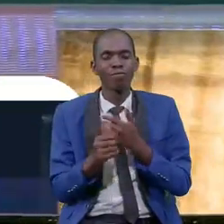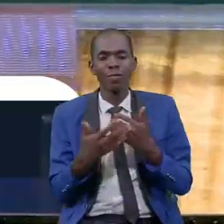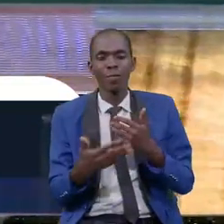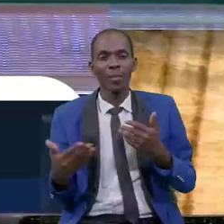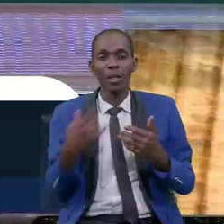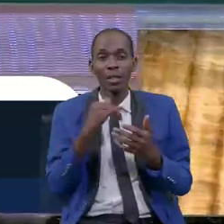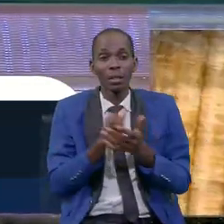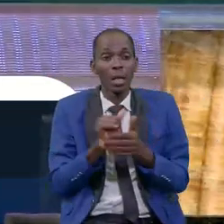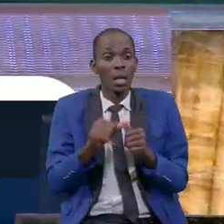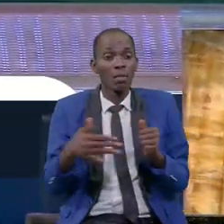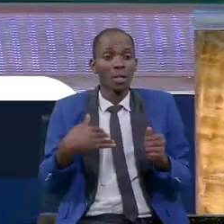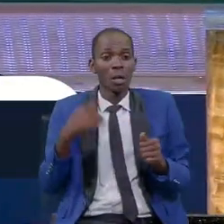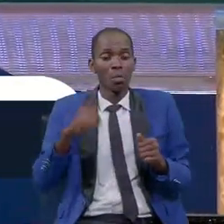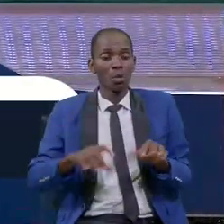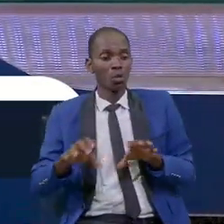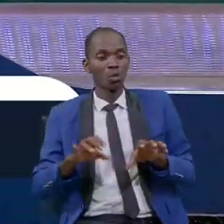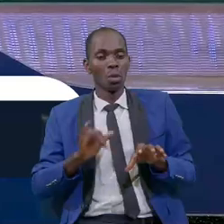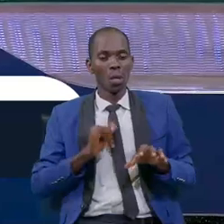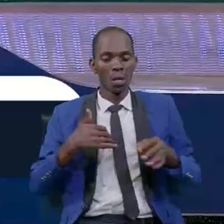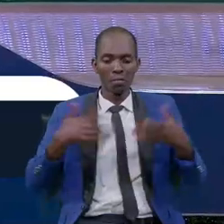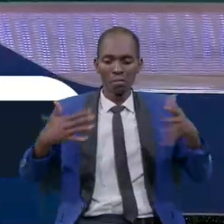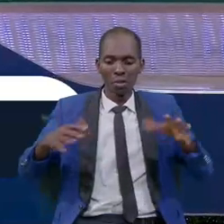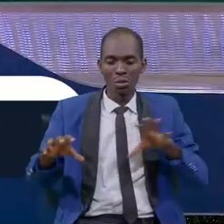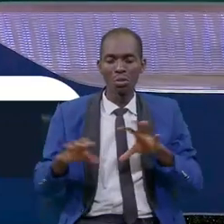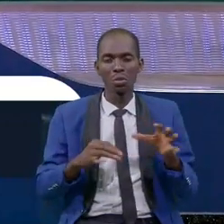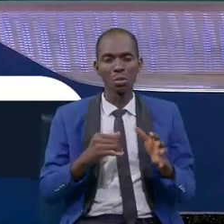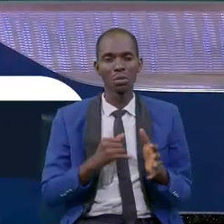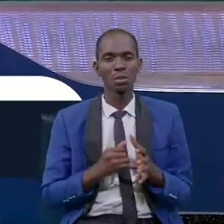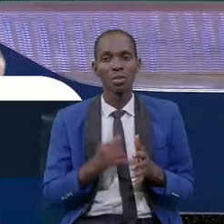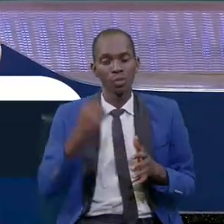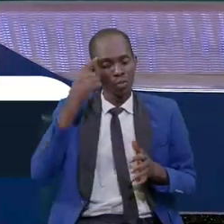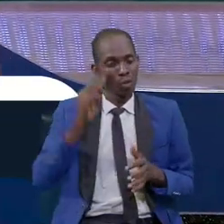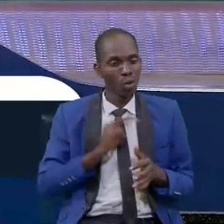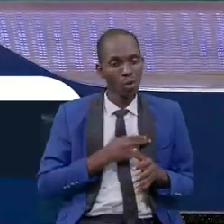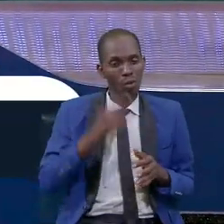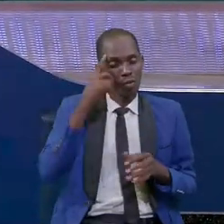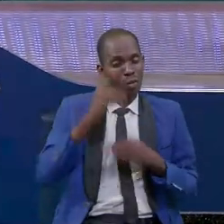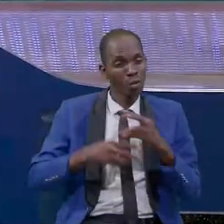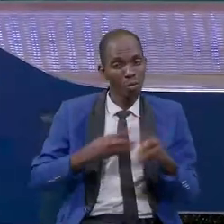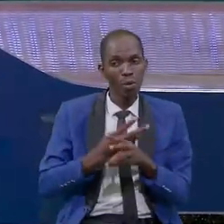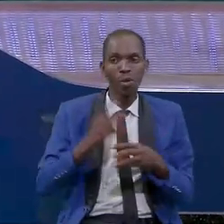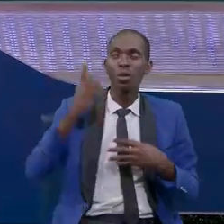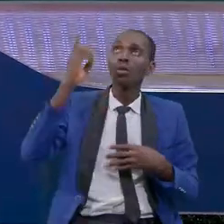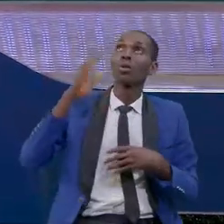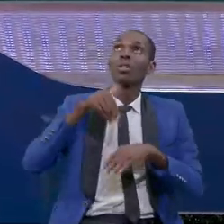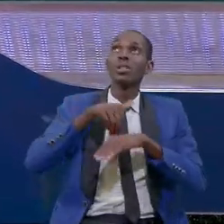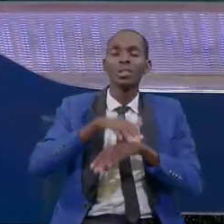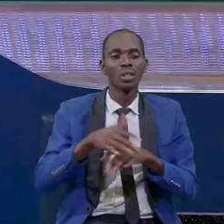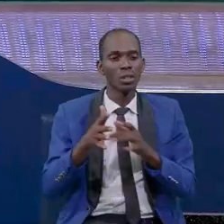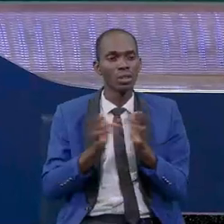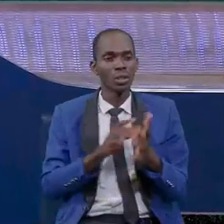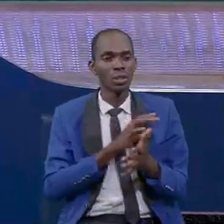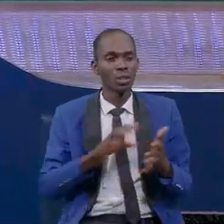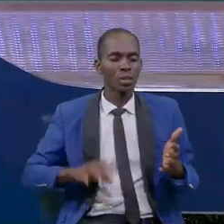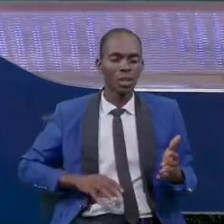que je devais faire, je l'ai fait pour le monde. Dieu a envoyé Jésus-Christ. Il a mené une